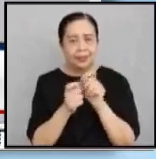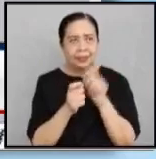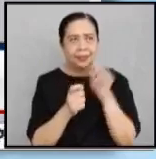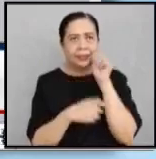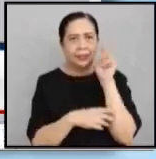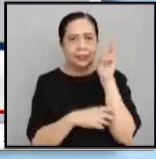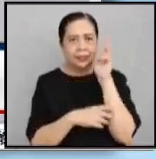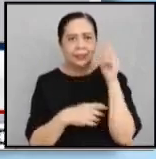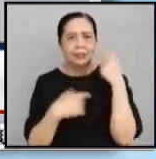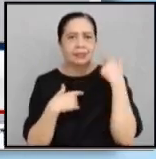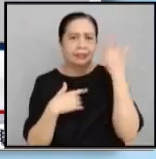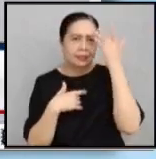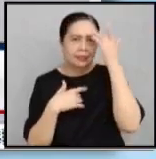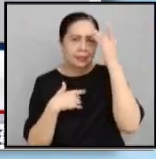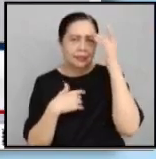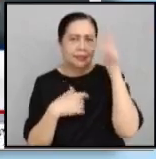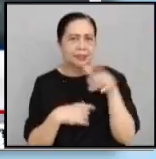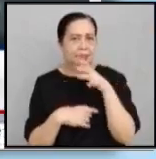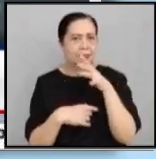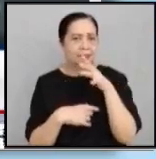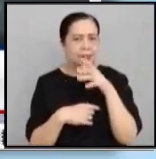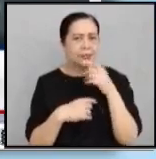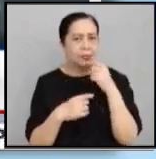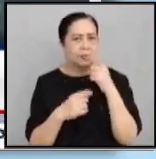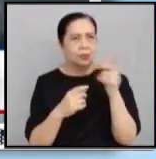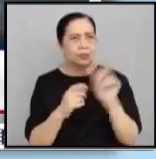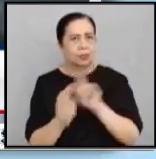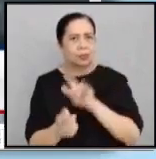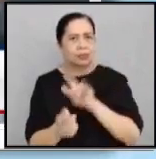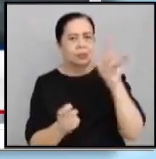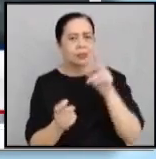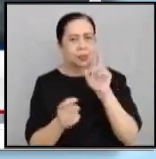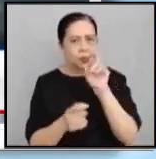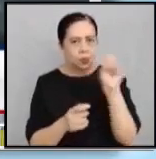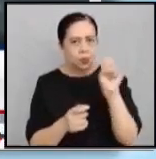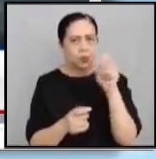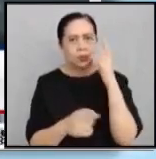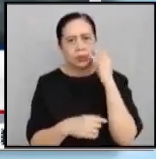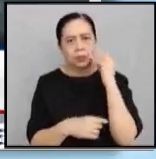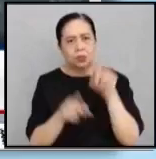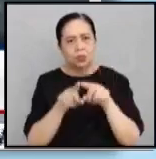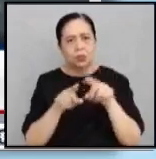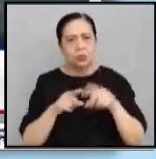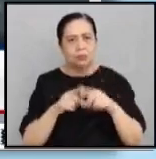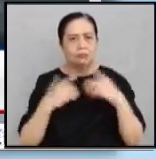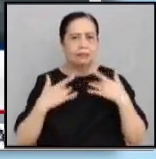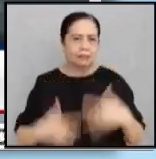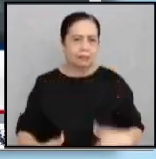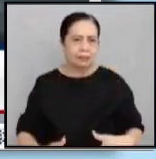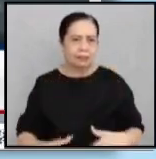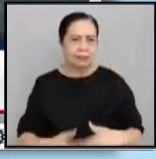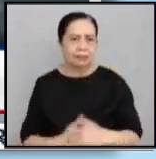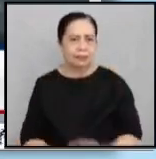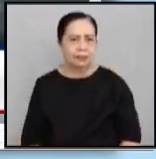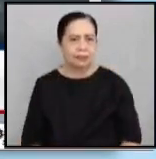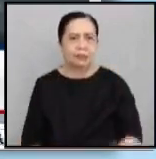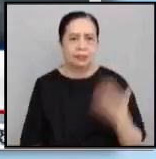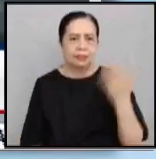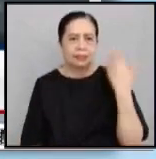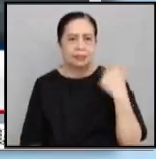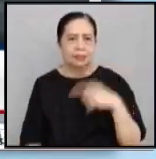sakit na cancer ang kanyang ina na lumipat sila sa States at nakaranas din daw siya ng depresyon na noon lamang